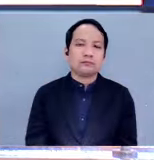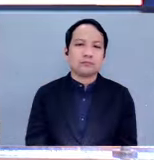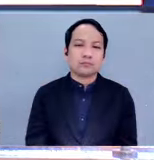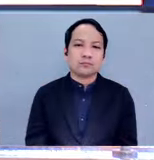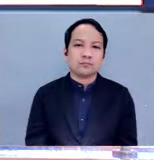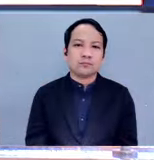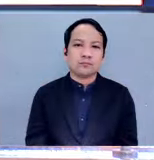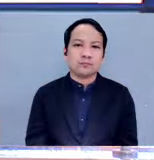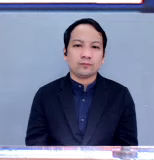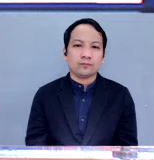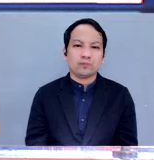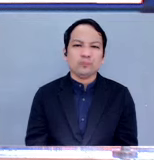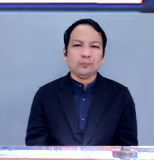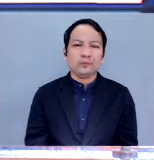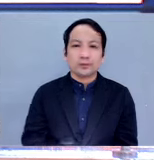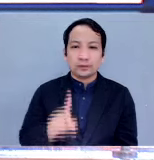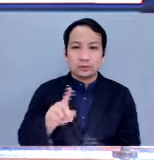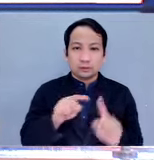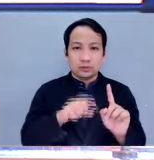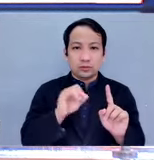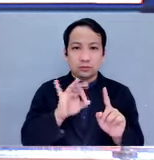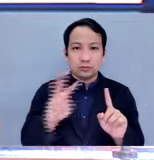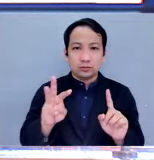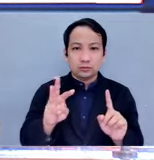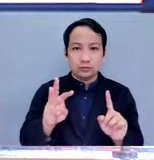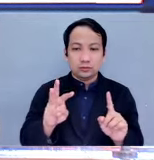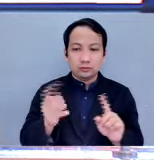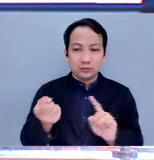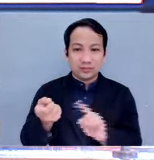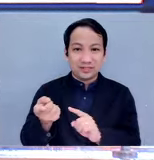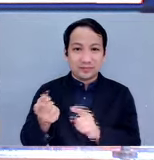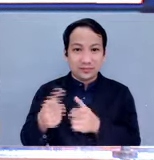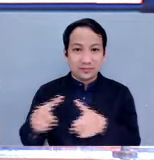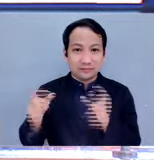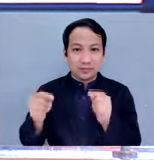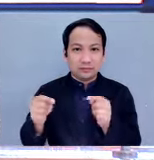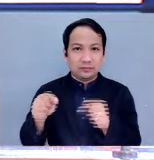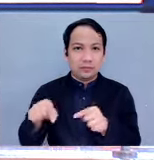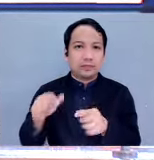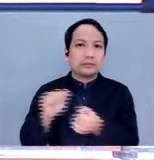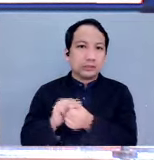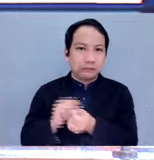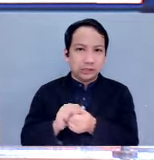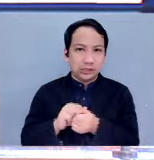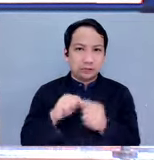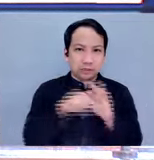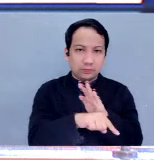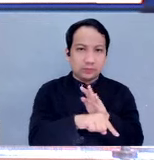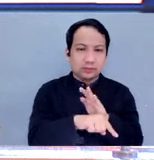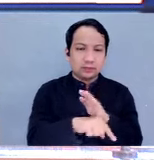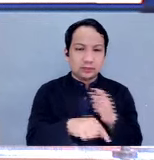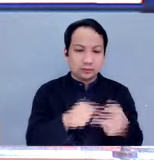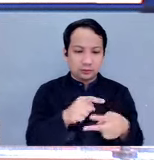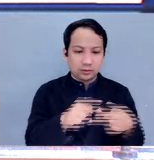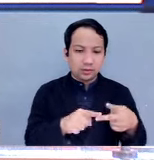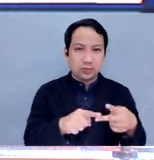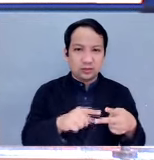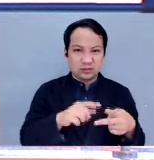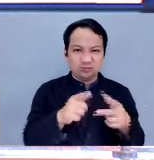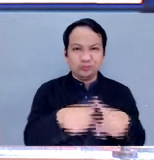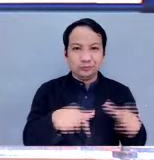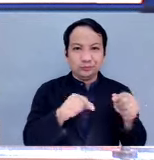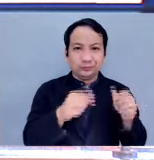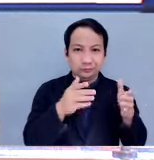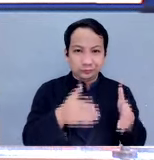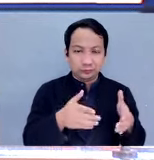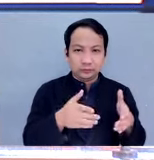Arestado ang isang OFW sa Japan na sangkot umano sa karumal-dumal na pagpatay sa mag-asawang Hapon sa Tokyo. Pero giit